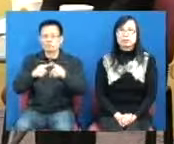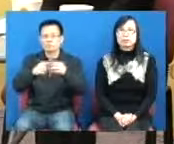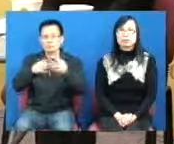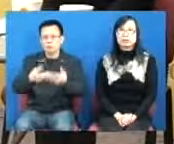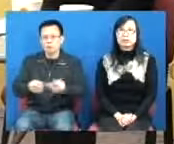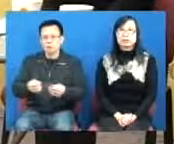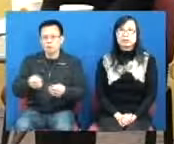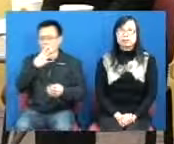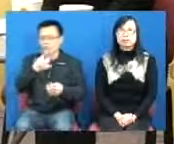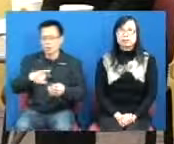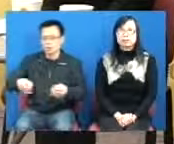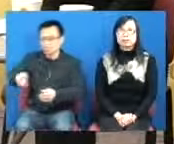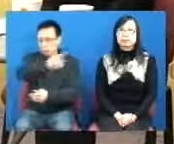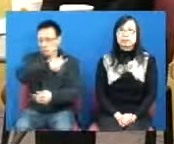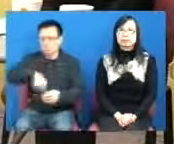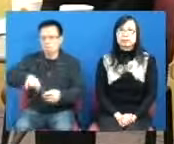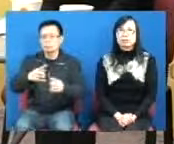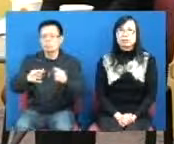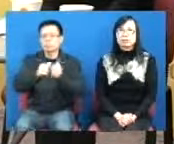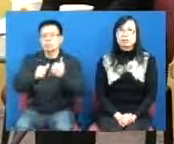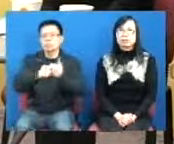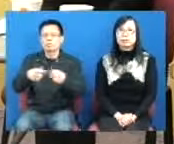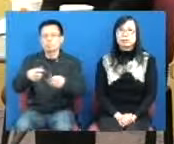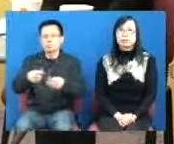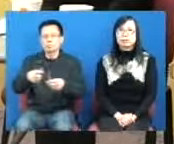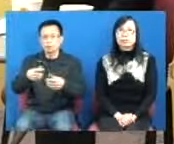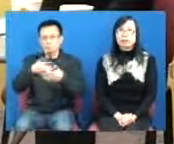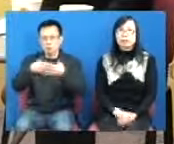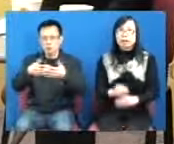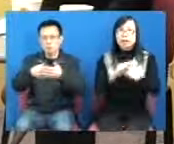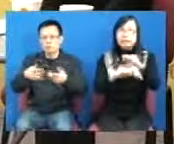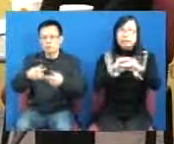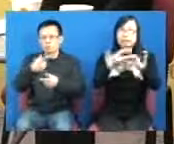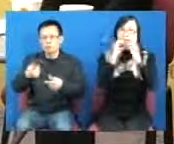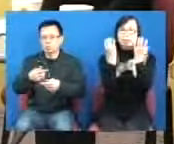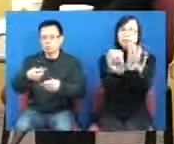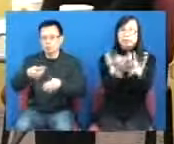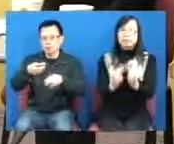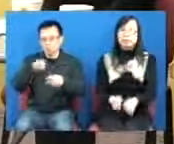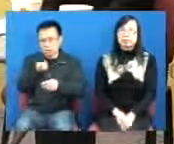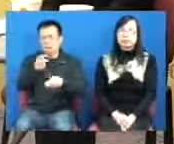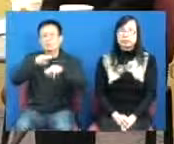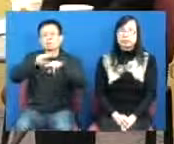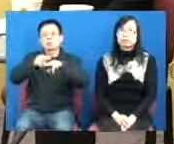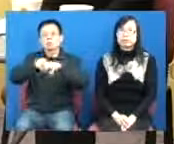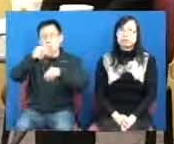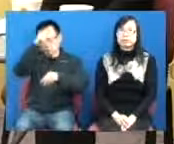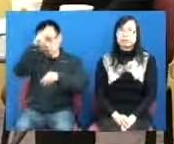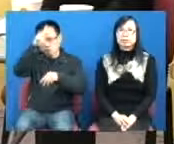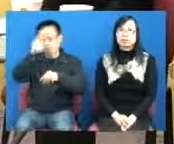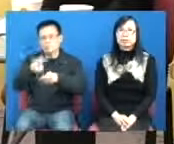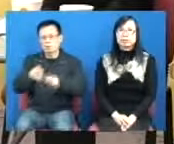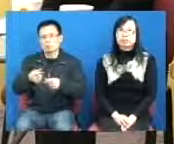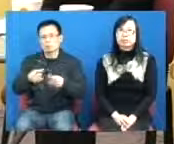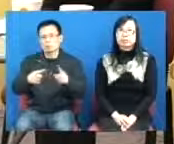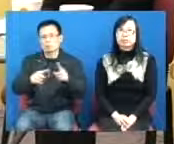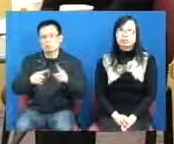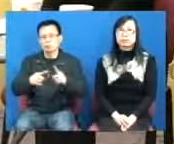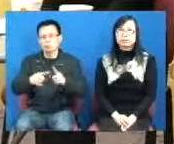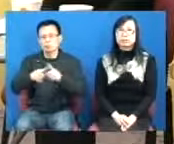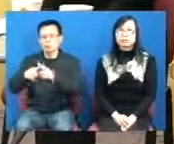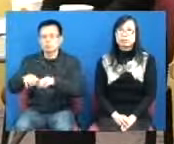部分區議會的政治形勢是怎樣的基本上就是建制派制派為主即民主派或者